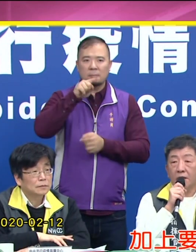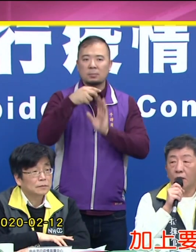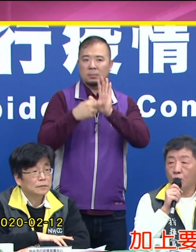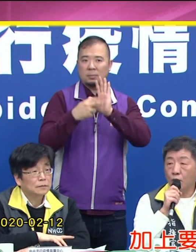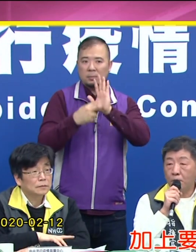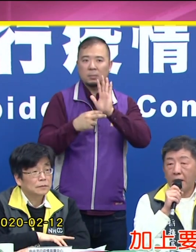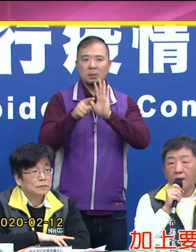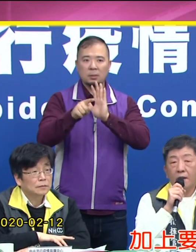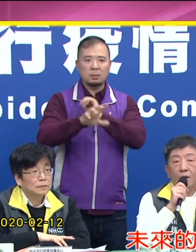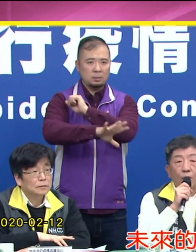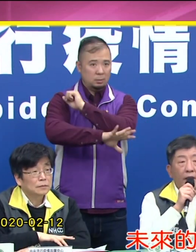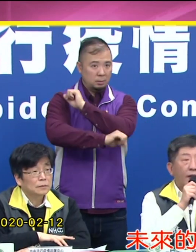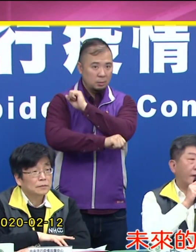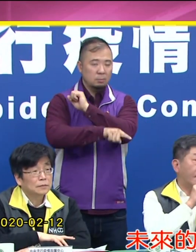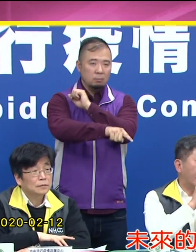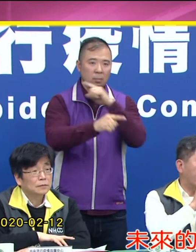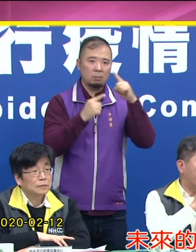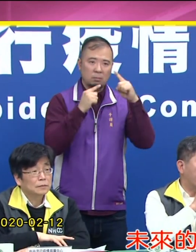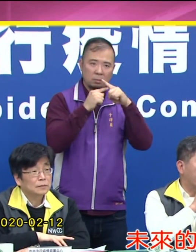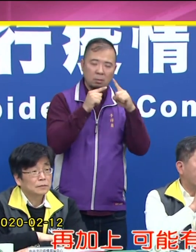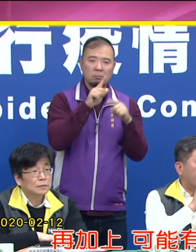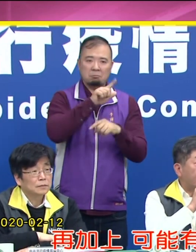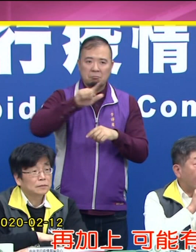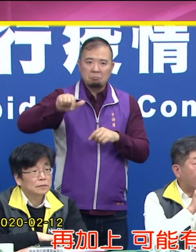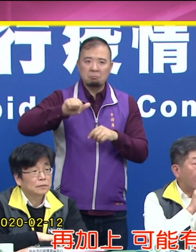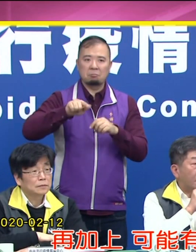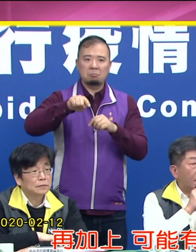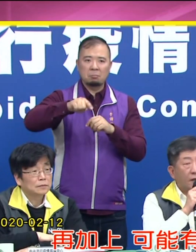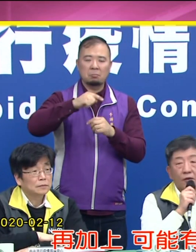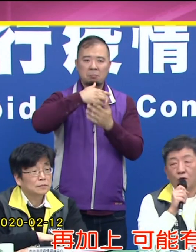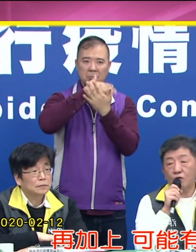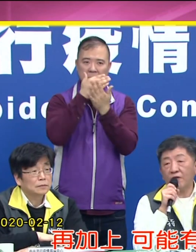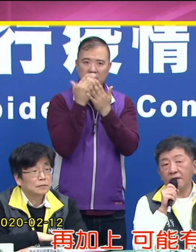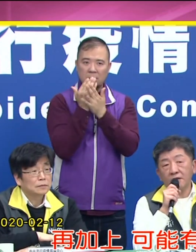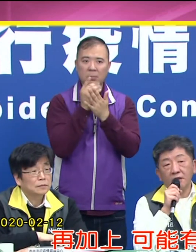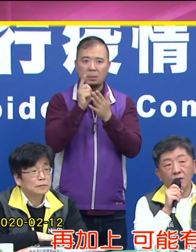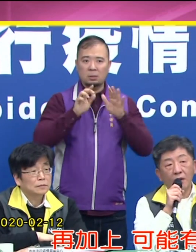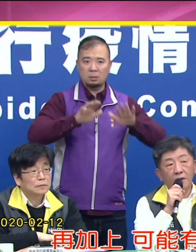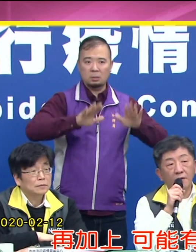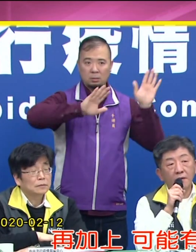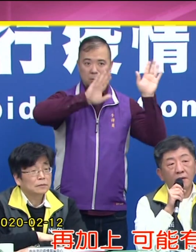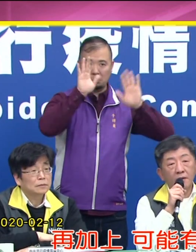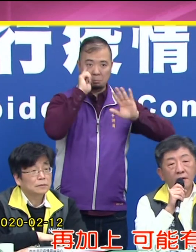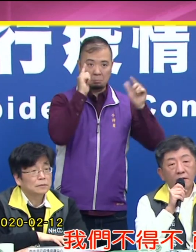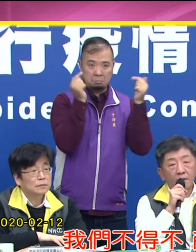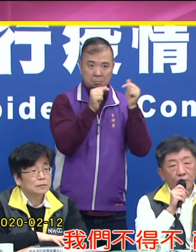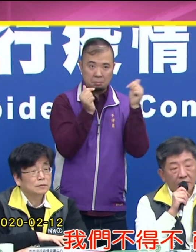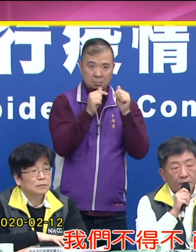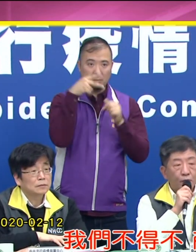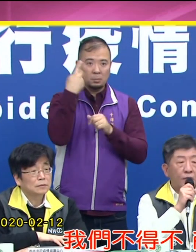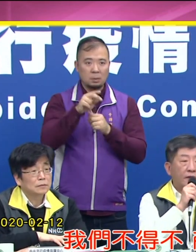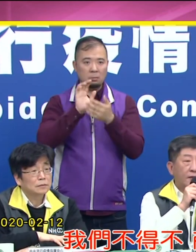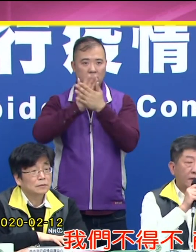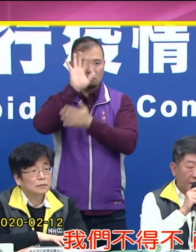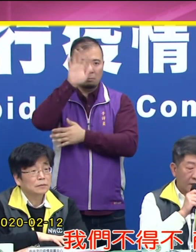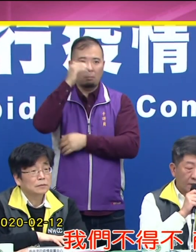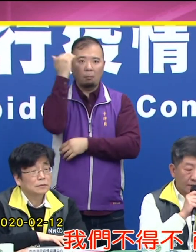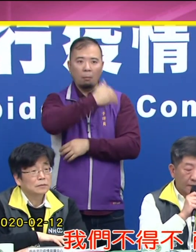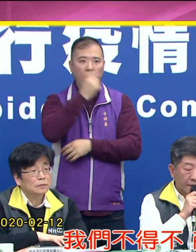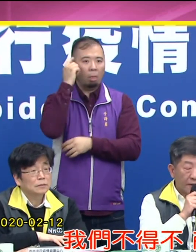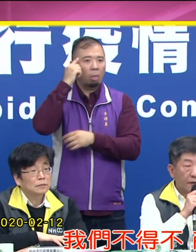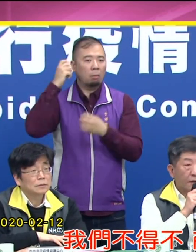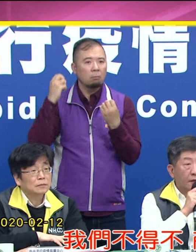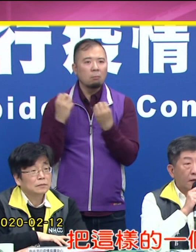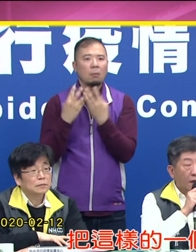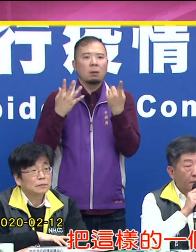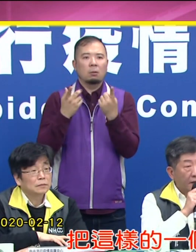么会在这个当下决定要收更多的人呢？因为老实说，我们还有很多的台商，甚至你看钻石公主号或其他地方，都有很多人还没有被